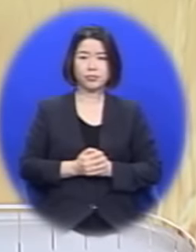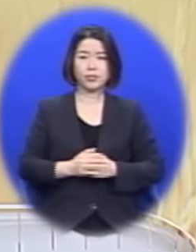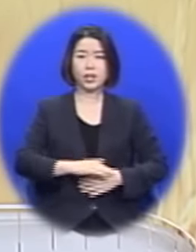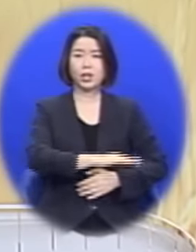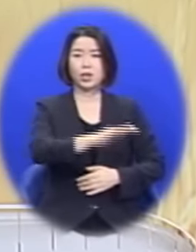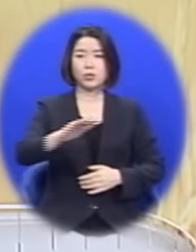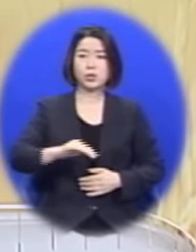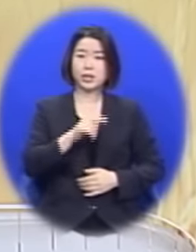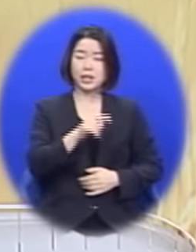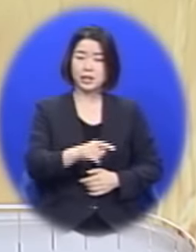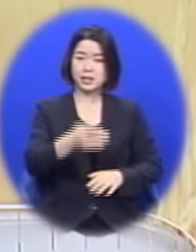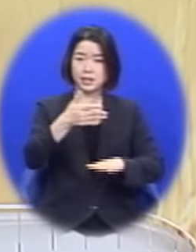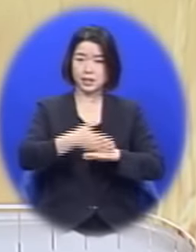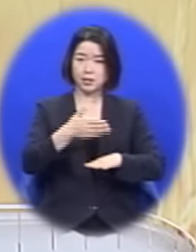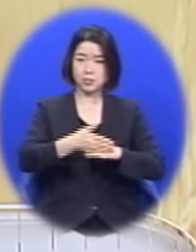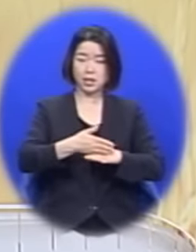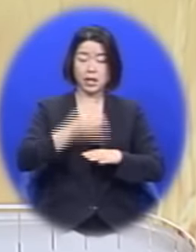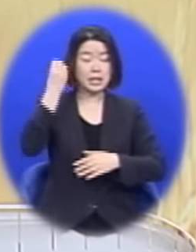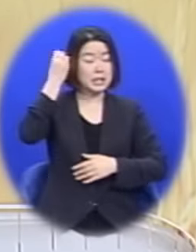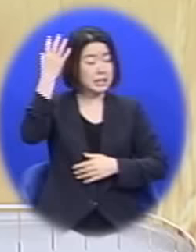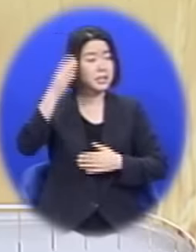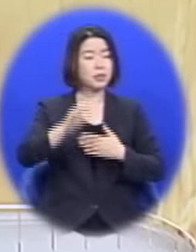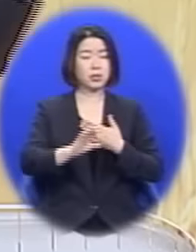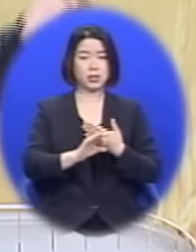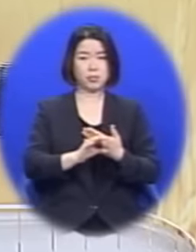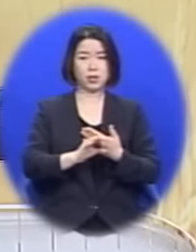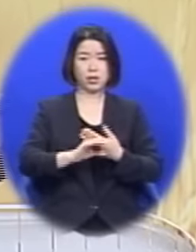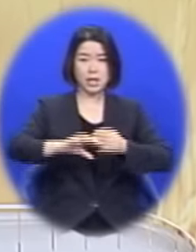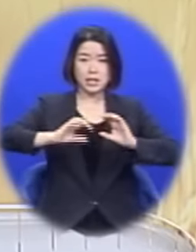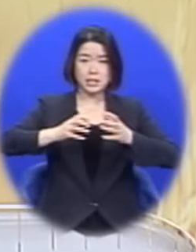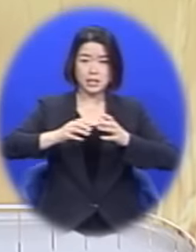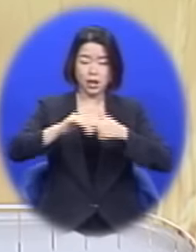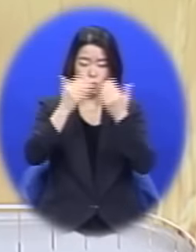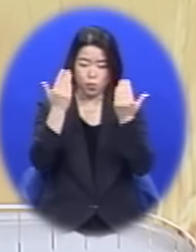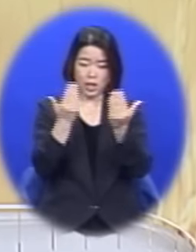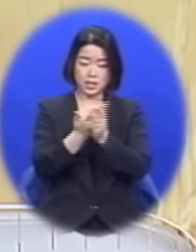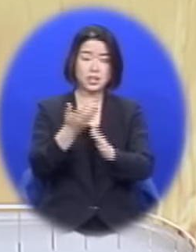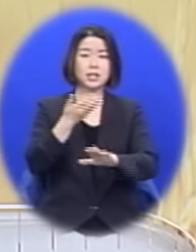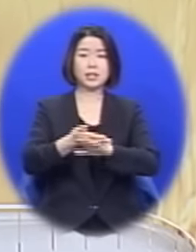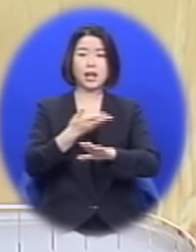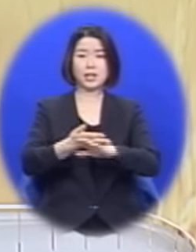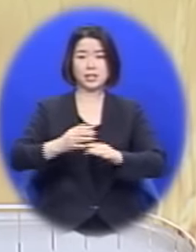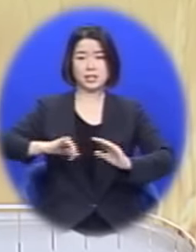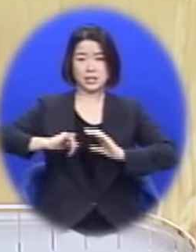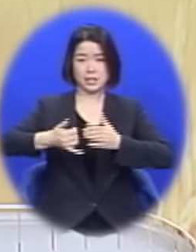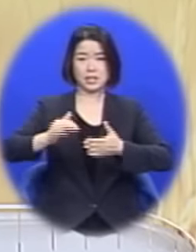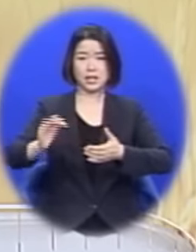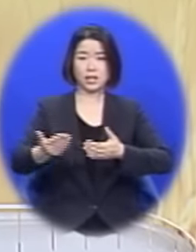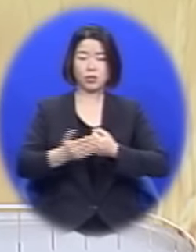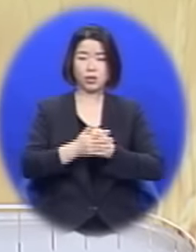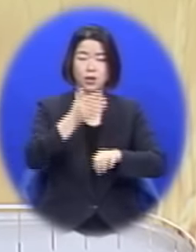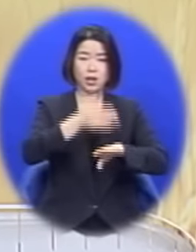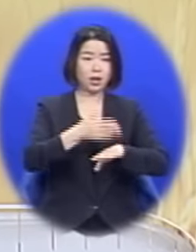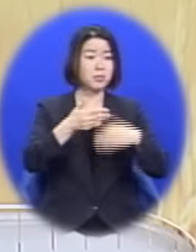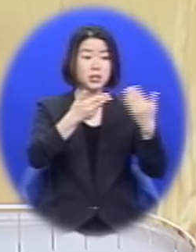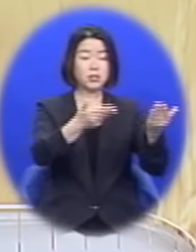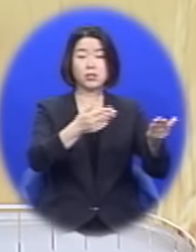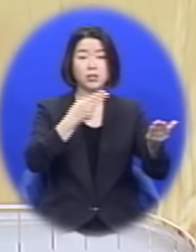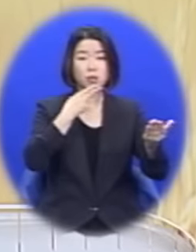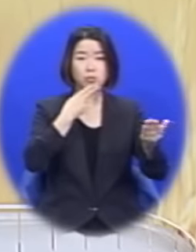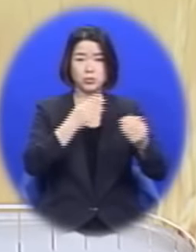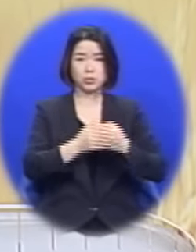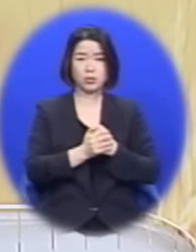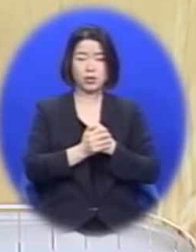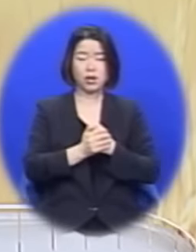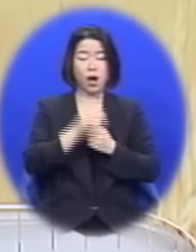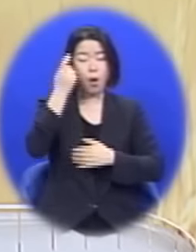우리가 이 감사를 잃어버리면 세상은 완전히 다른 세상이 됩니다. 감사할 게 없어요.